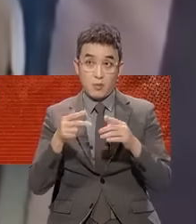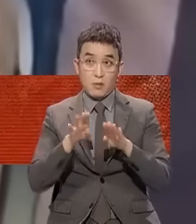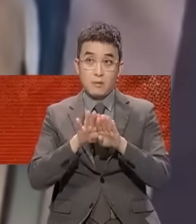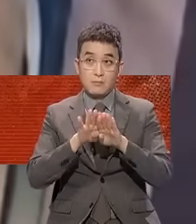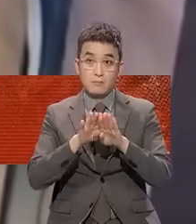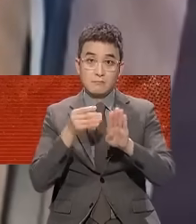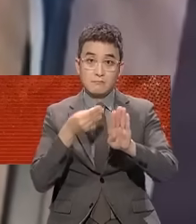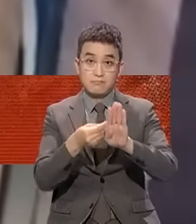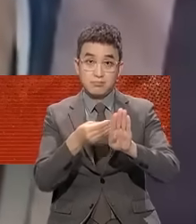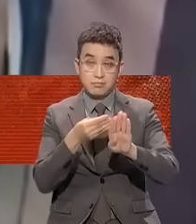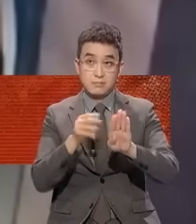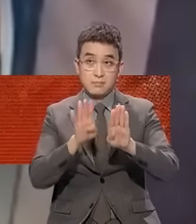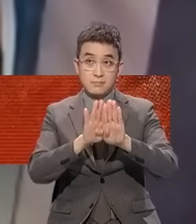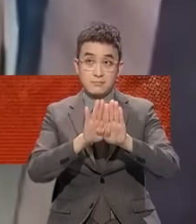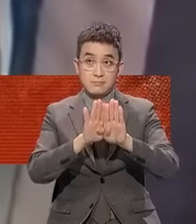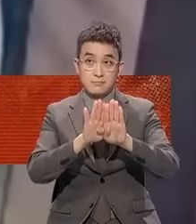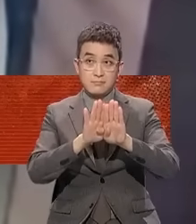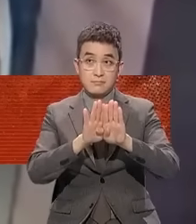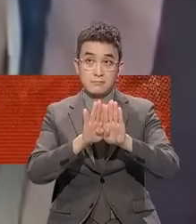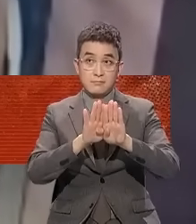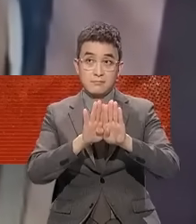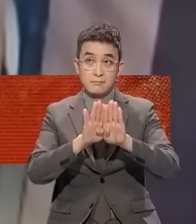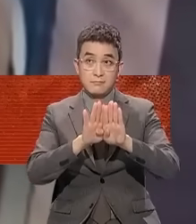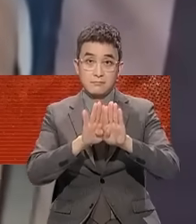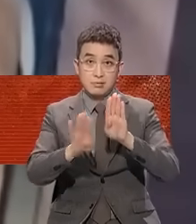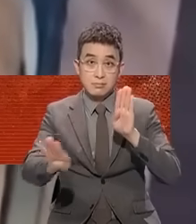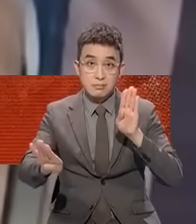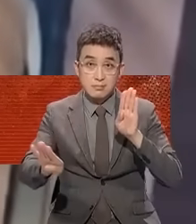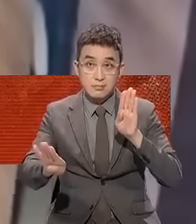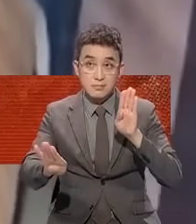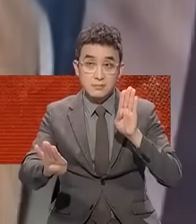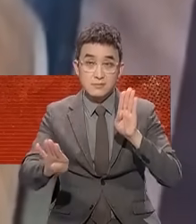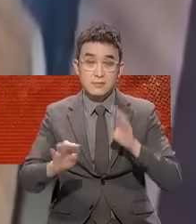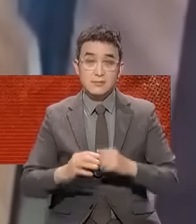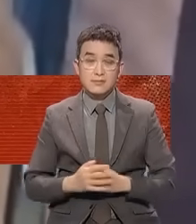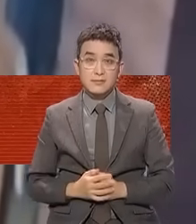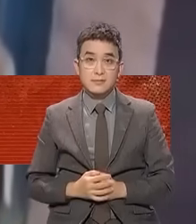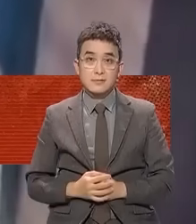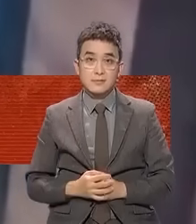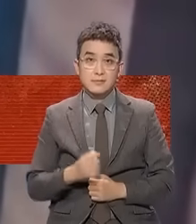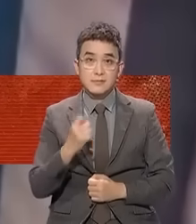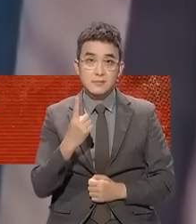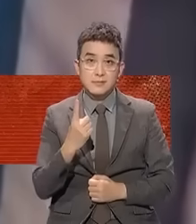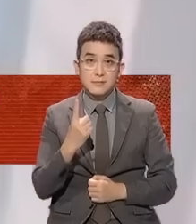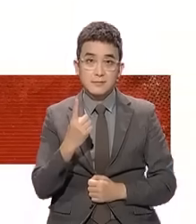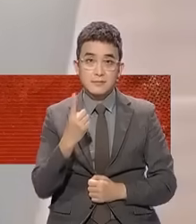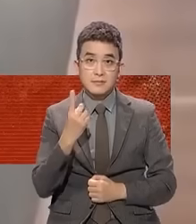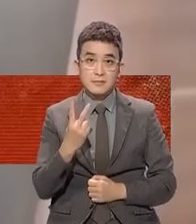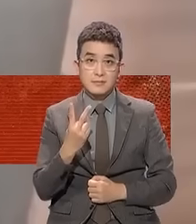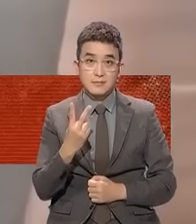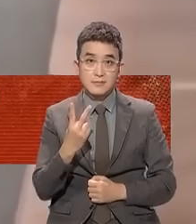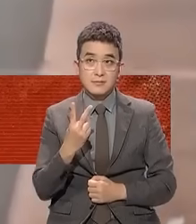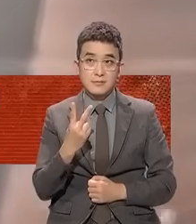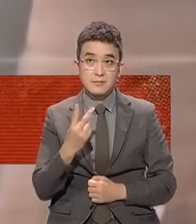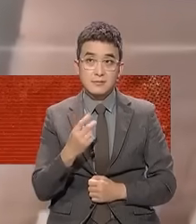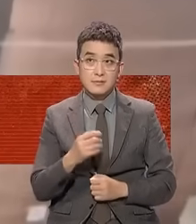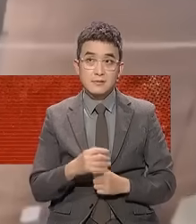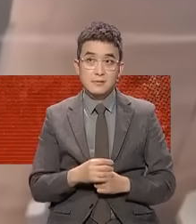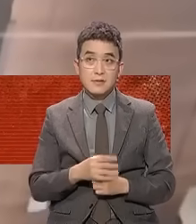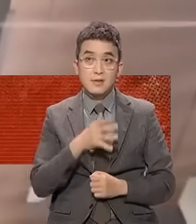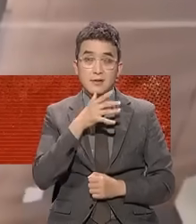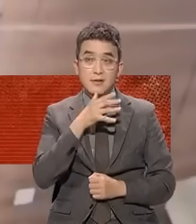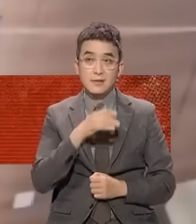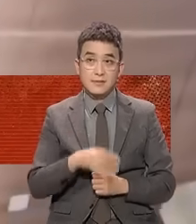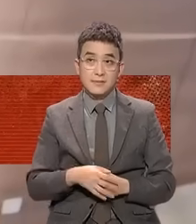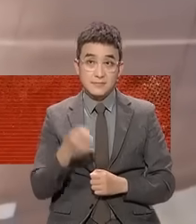열고, 들어갑니다. 예, 들어갑니다. 하나, 둘. 아,